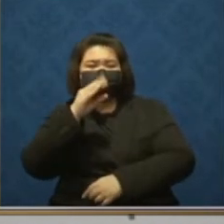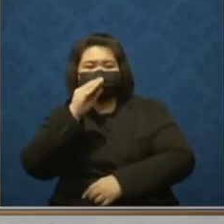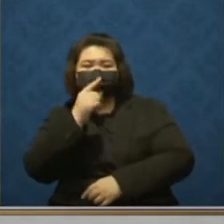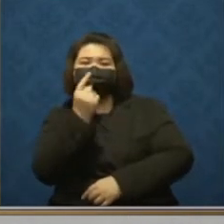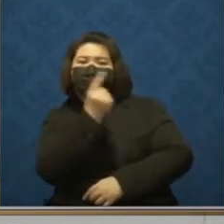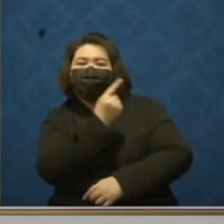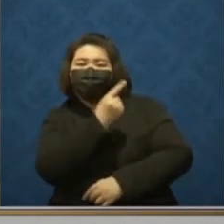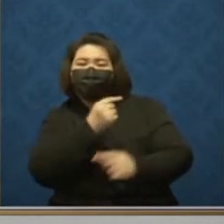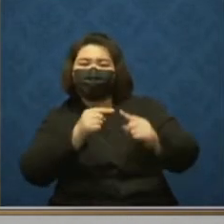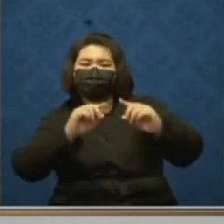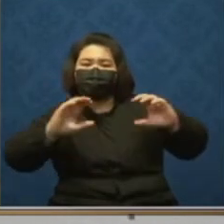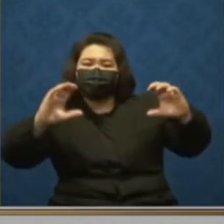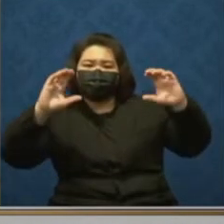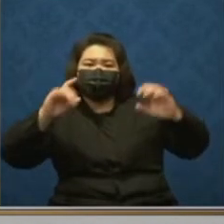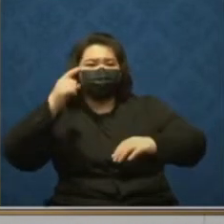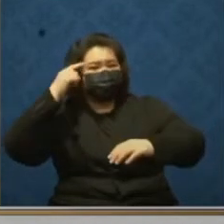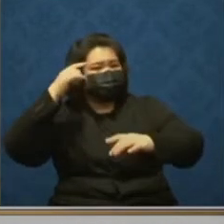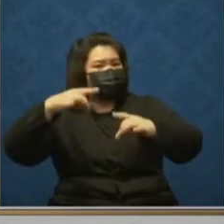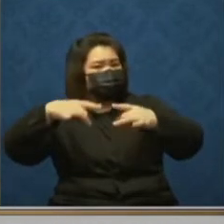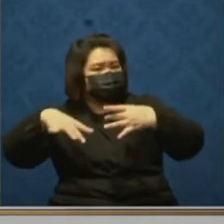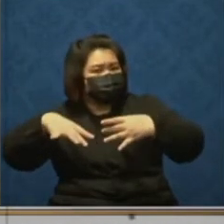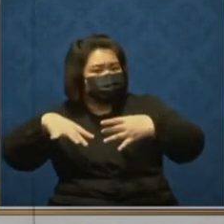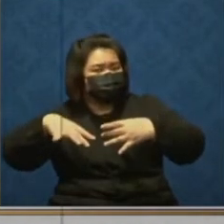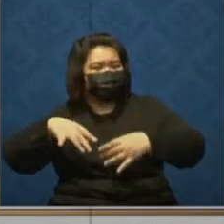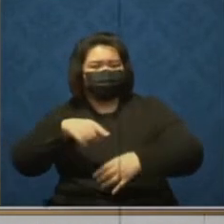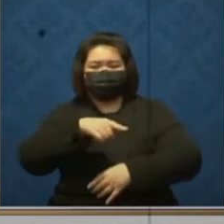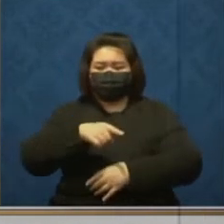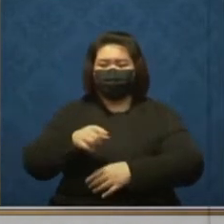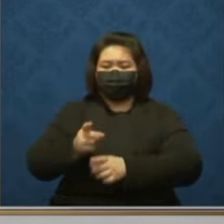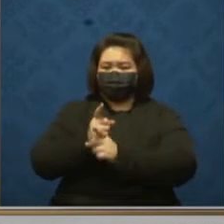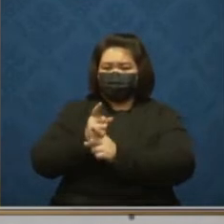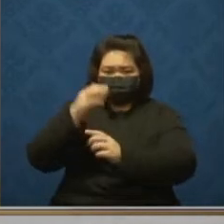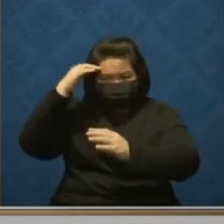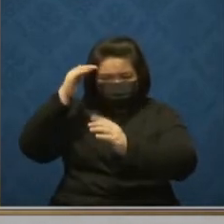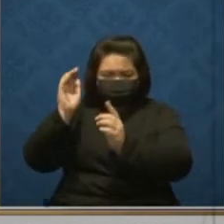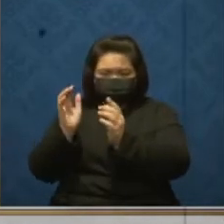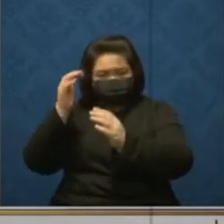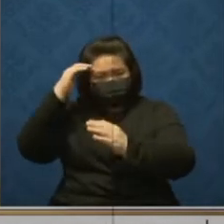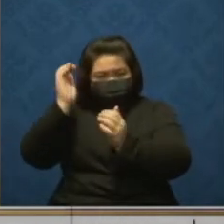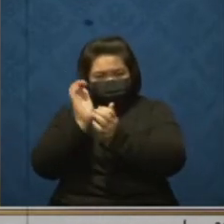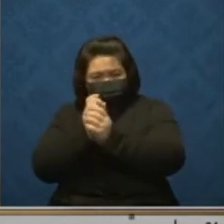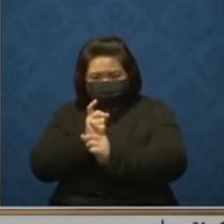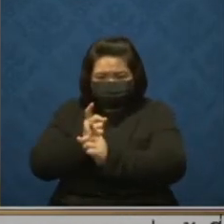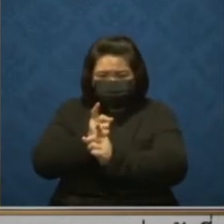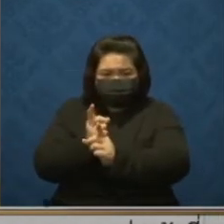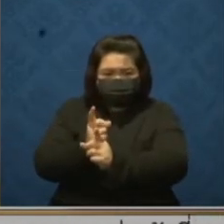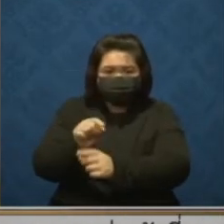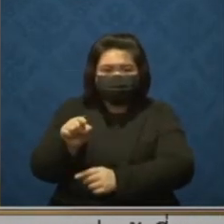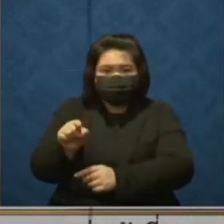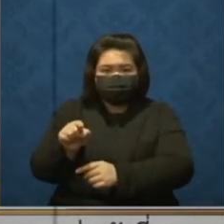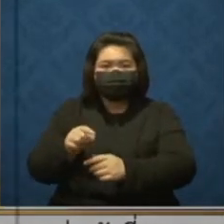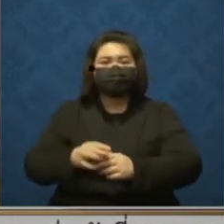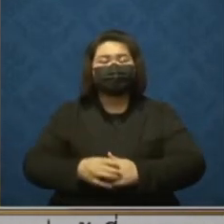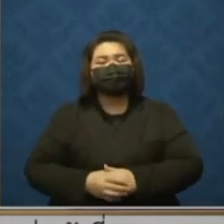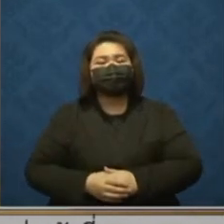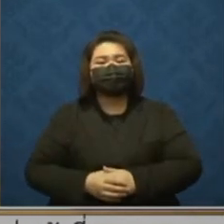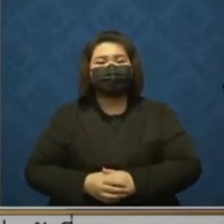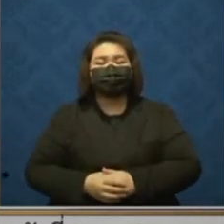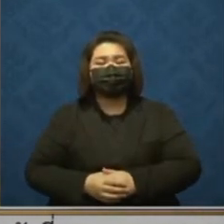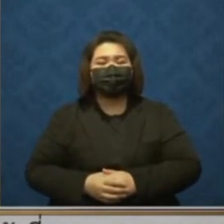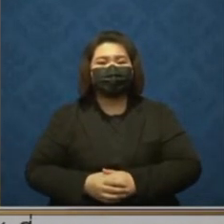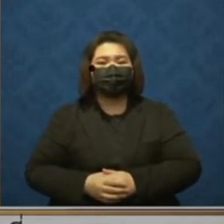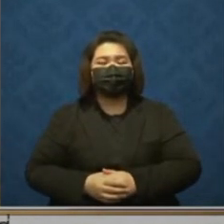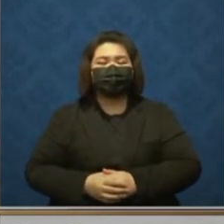ออกมาไม่เห็นด้วยกับรัฐบาลก็ส่งสันติบาลไปตามซะงั้นรับธรรมะทันโน้ทหมอ